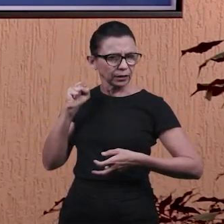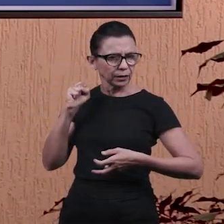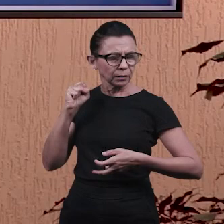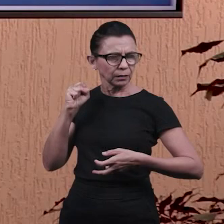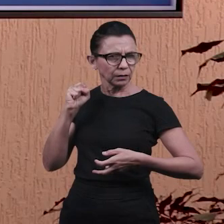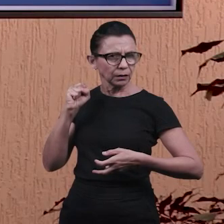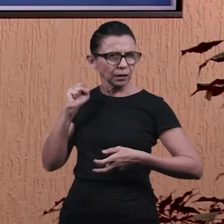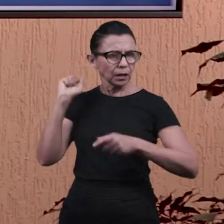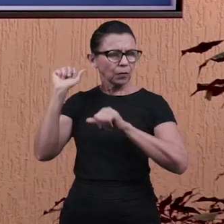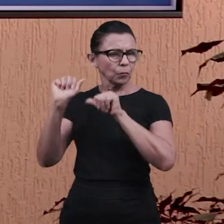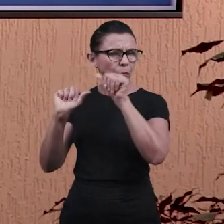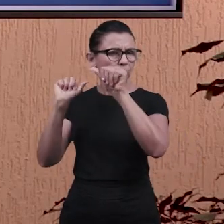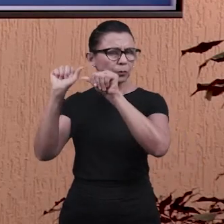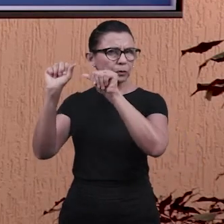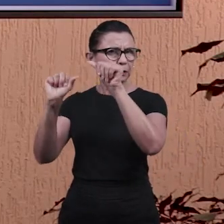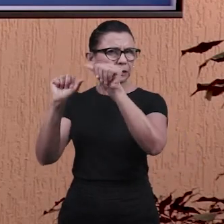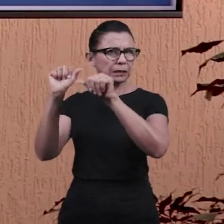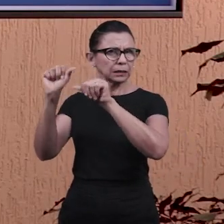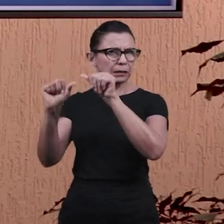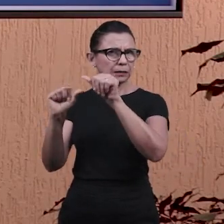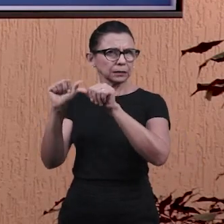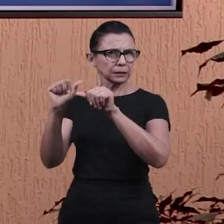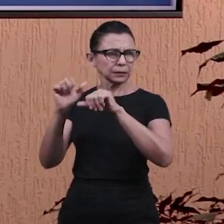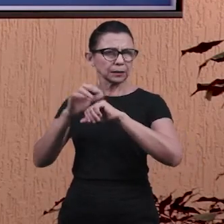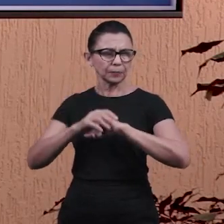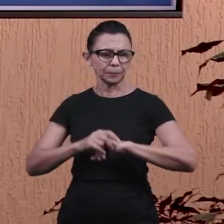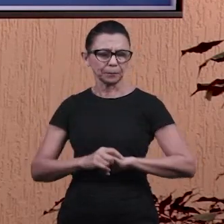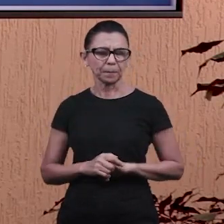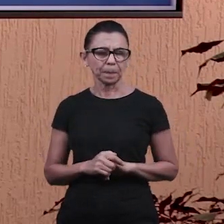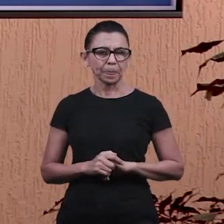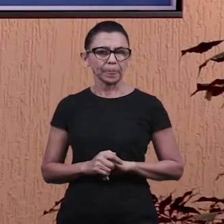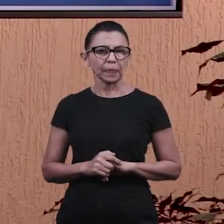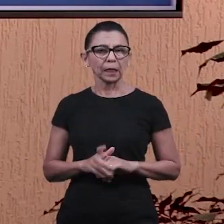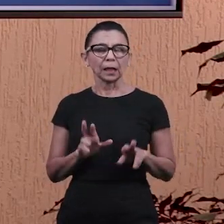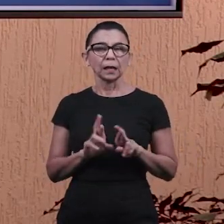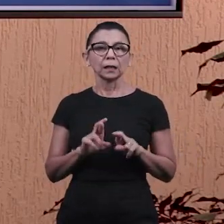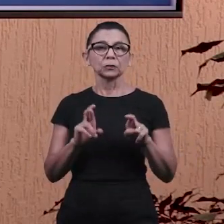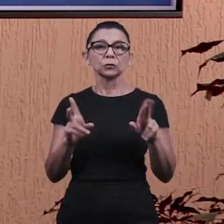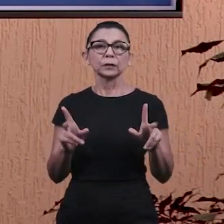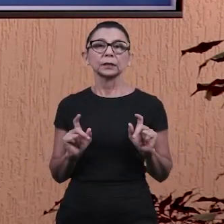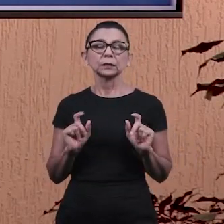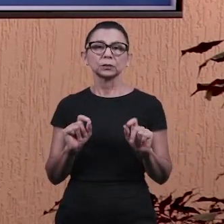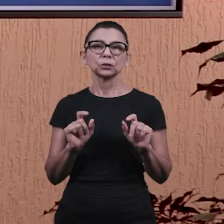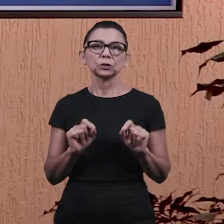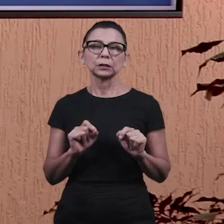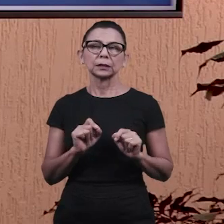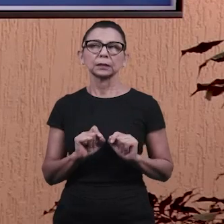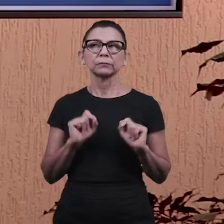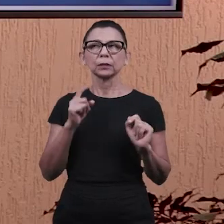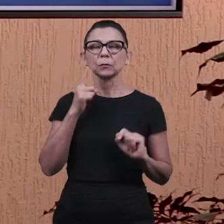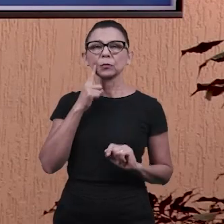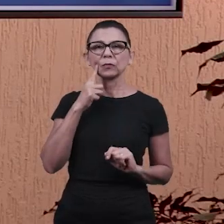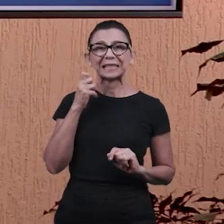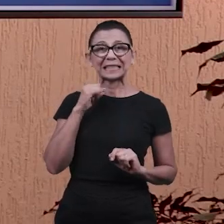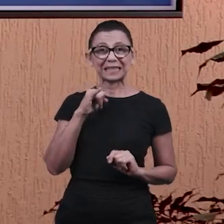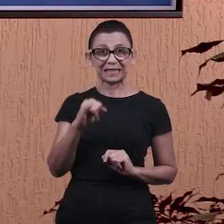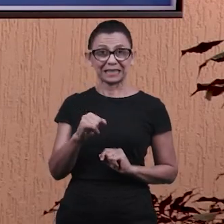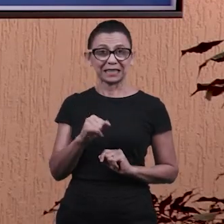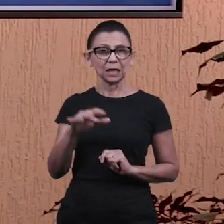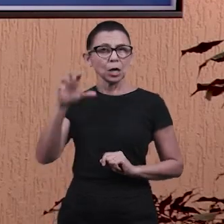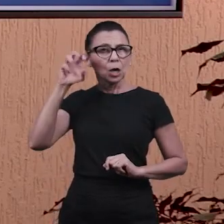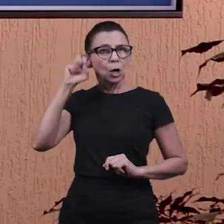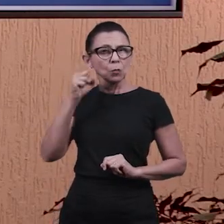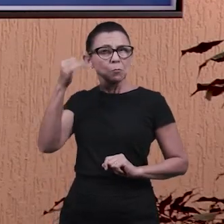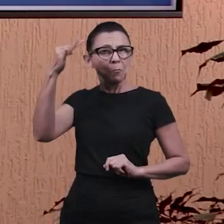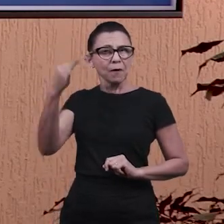dans le cerveau. Et processus est différent d'acuité. Acuité d'audition, c'est si j'ai une